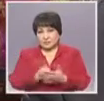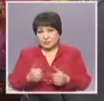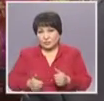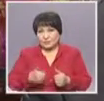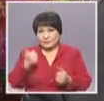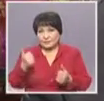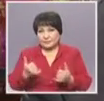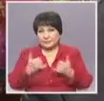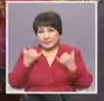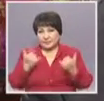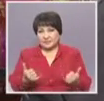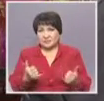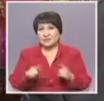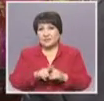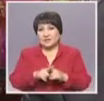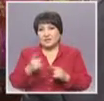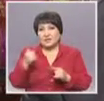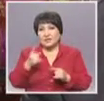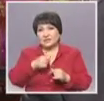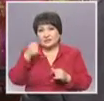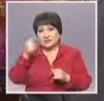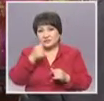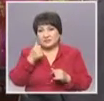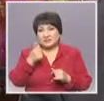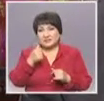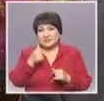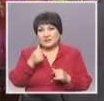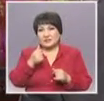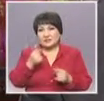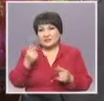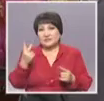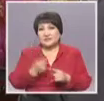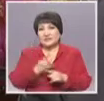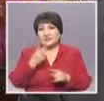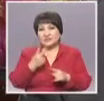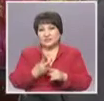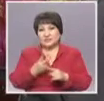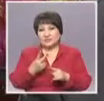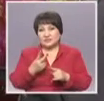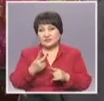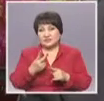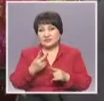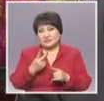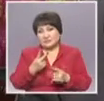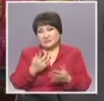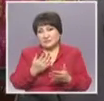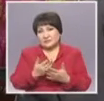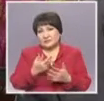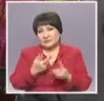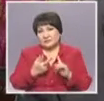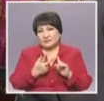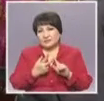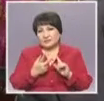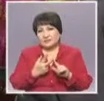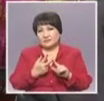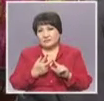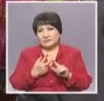былтырғы бірінші рет өткізген жыл екінші жаңағы классын істейді ғой, екінші